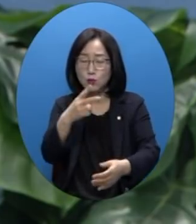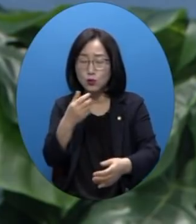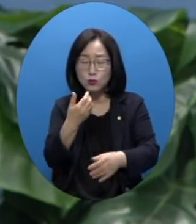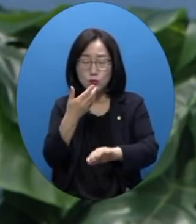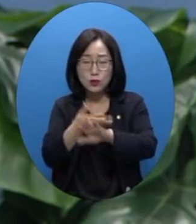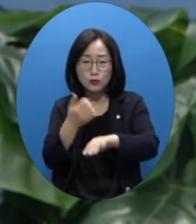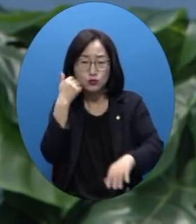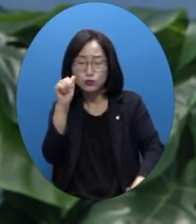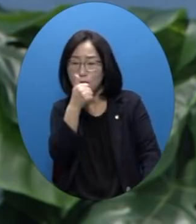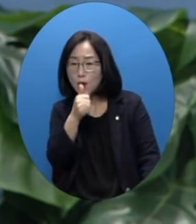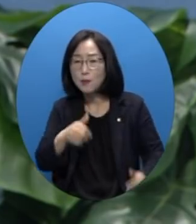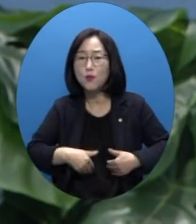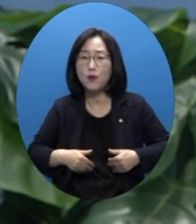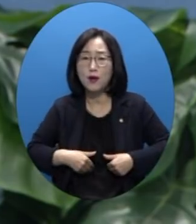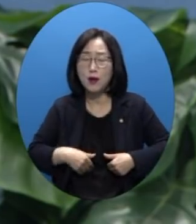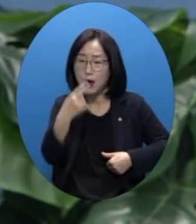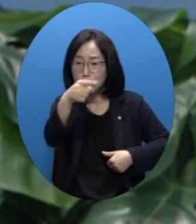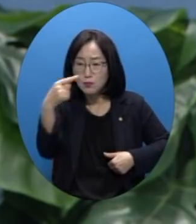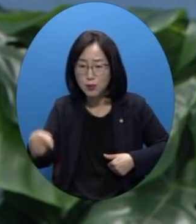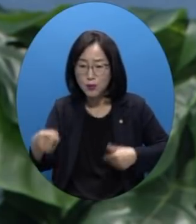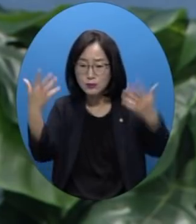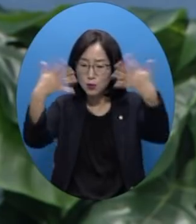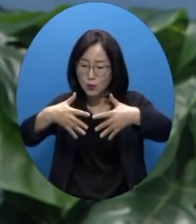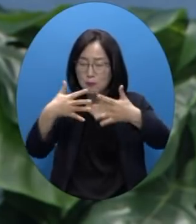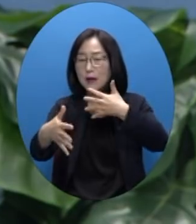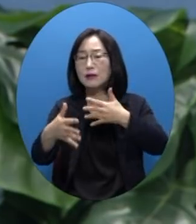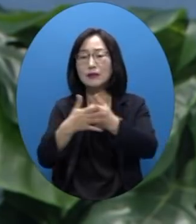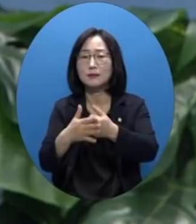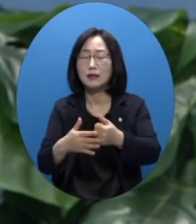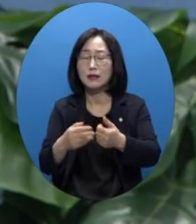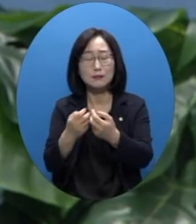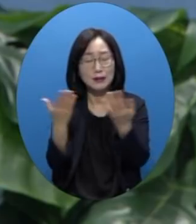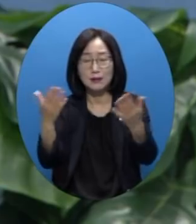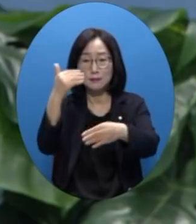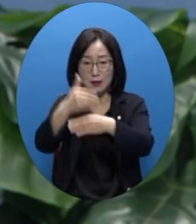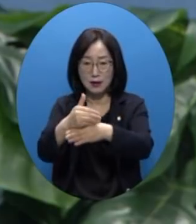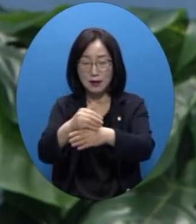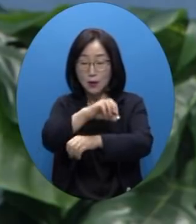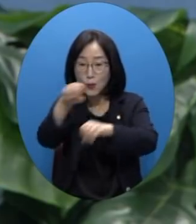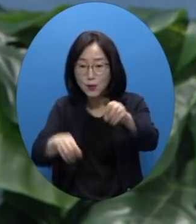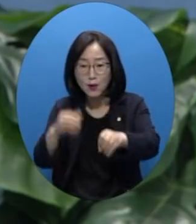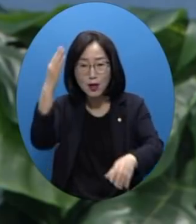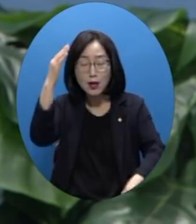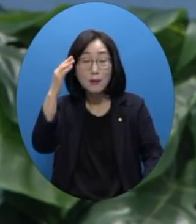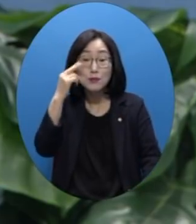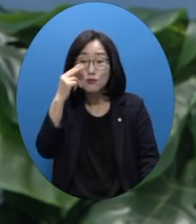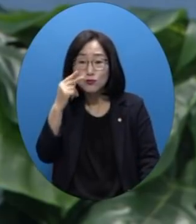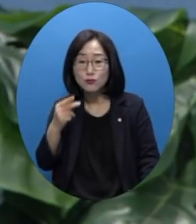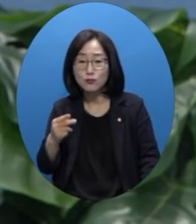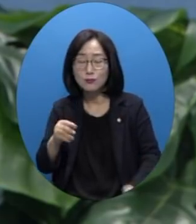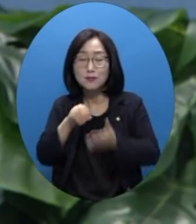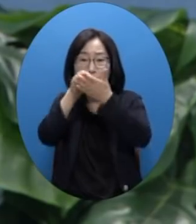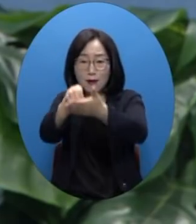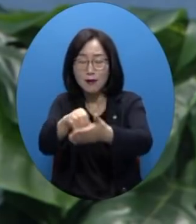하여간 여러 가지로 어려워서 문이 닫혔는데 하나님께서 미국에서 문을 열어주셔서